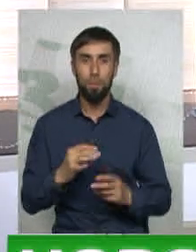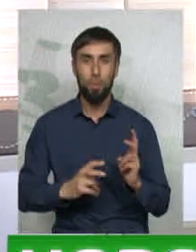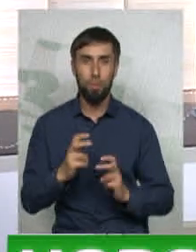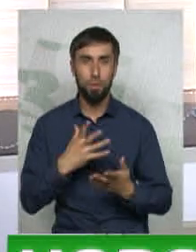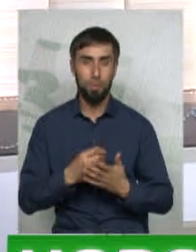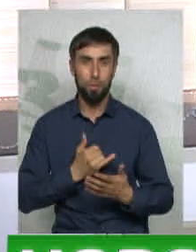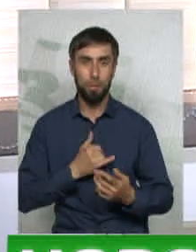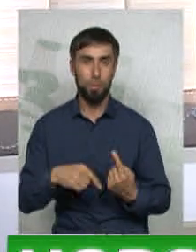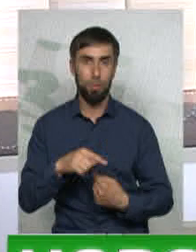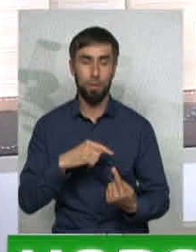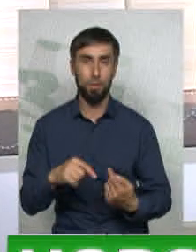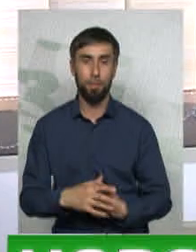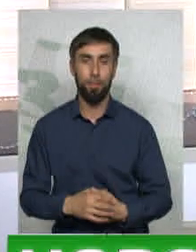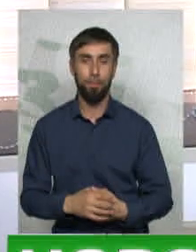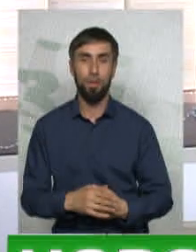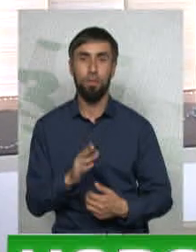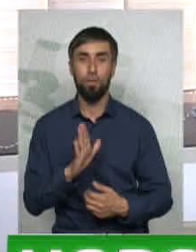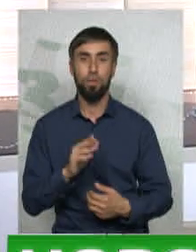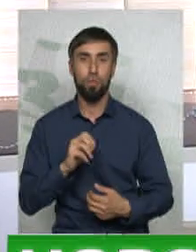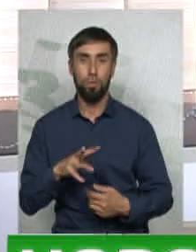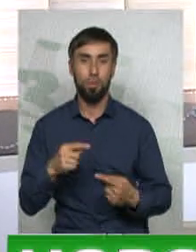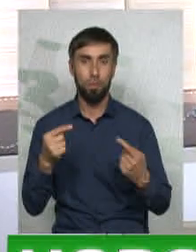наши предприятия, причем